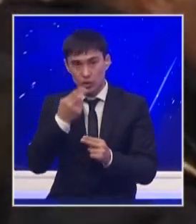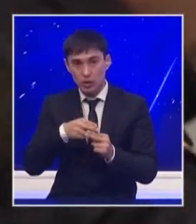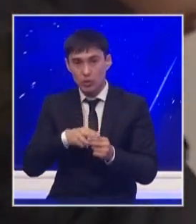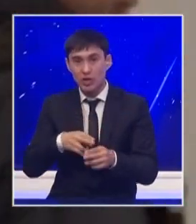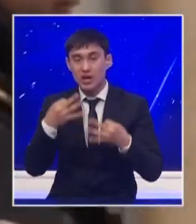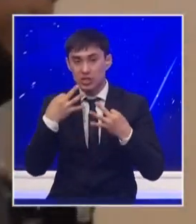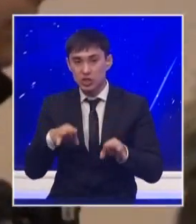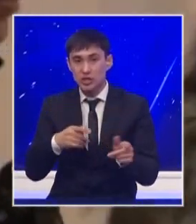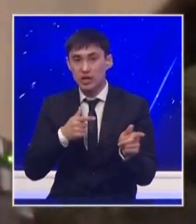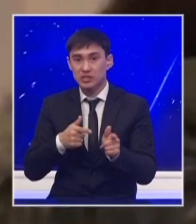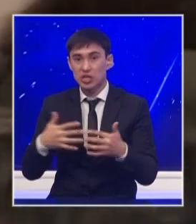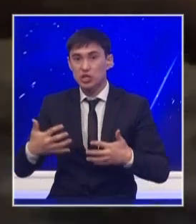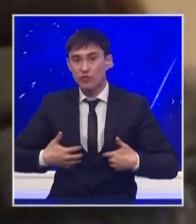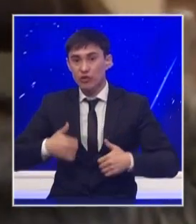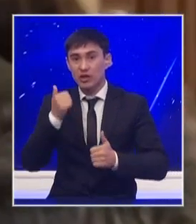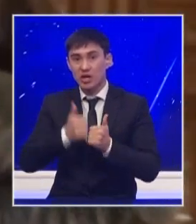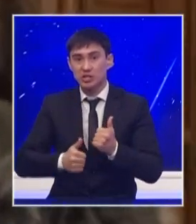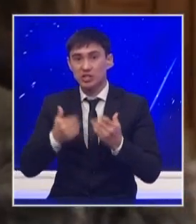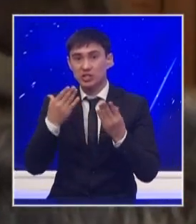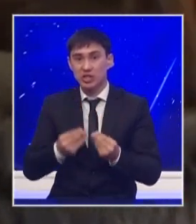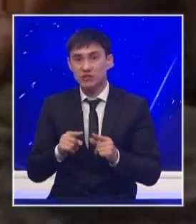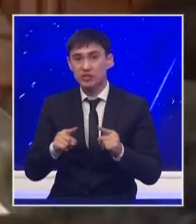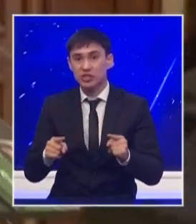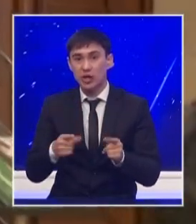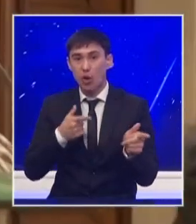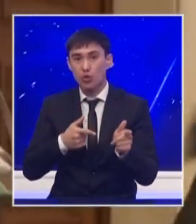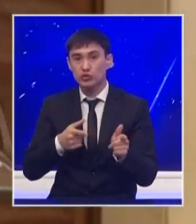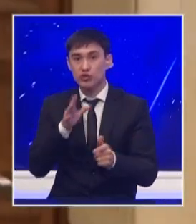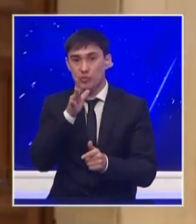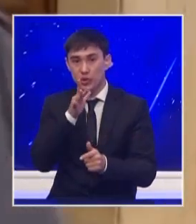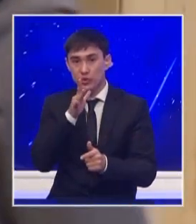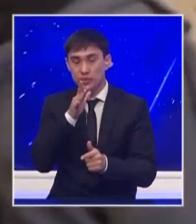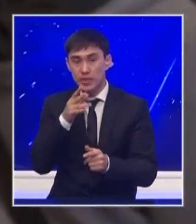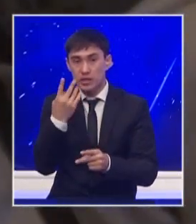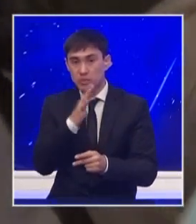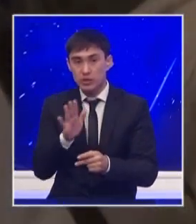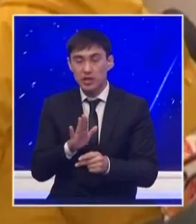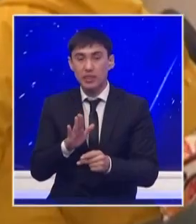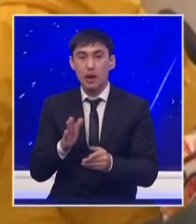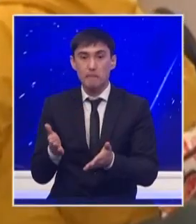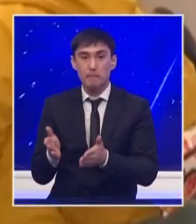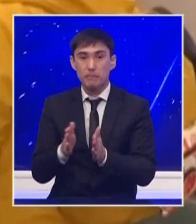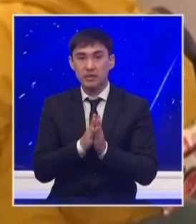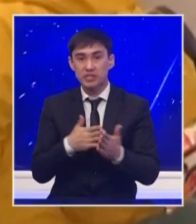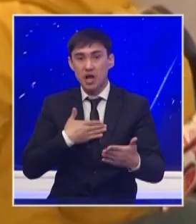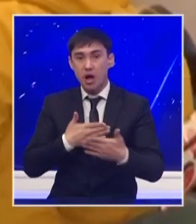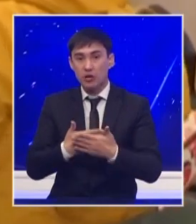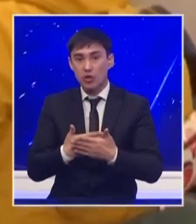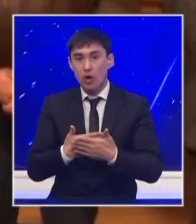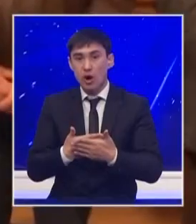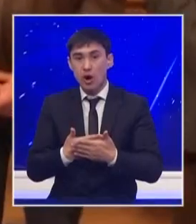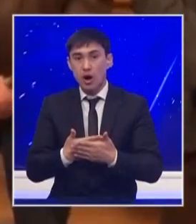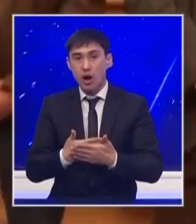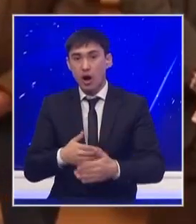которое разрешает отстрел животных каждый день в течение охотничьего периода И несмотря на призывы к активистов и онлайн